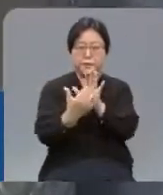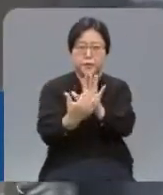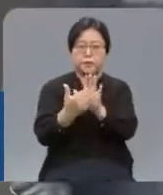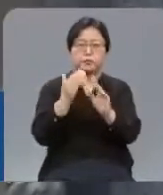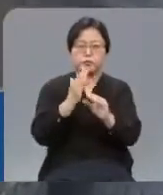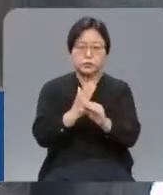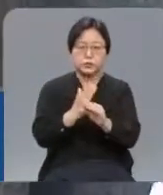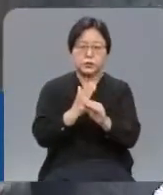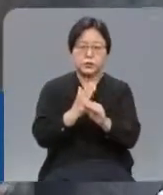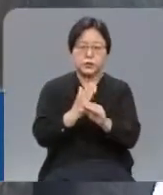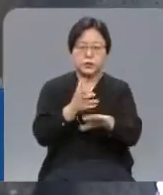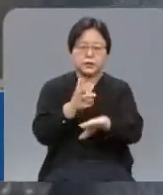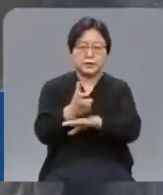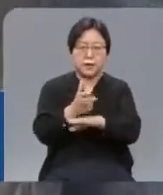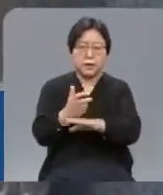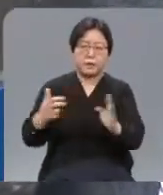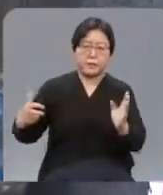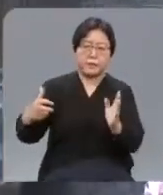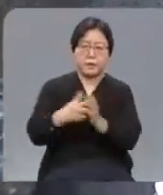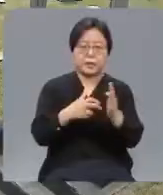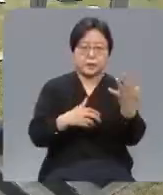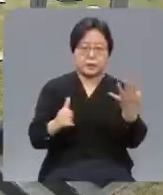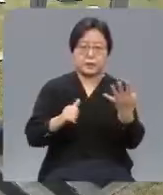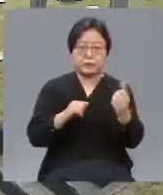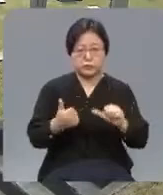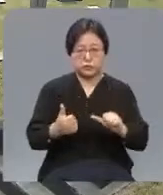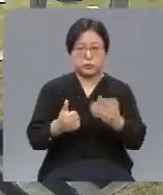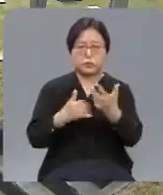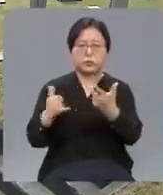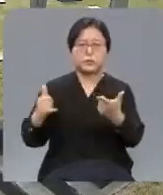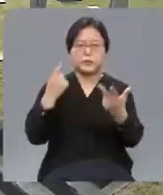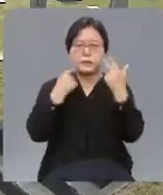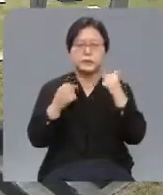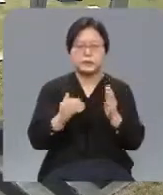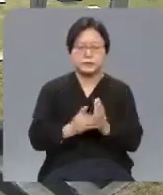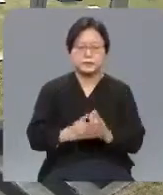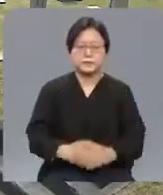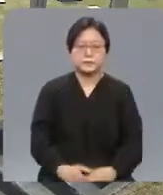하던 중 10일에 차장 했지요 4명이 숨지고 1명이 다쳤습니다